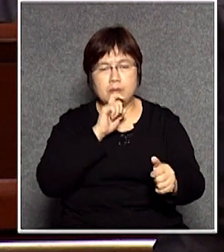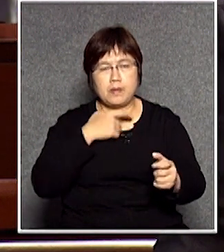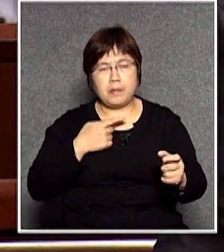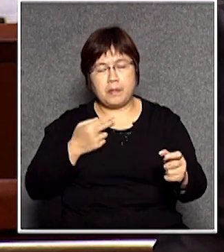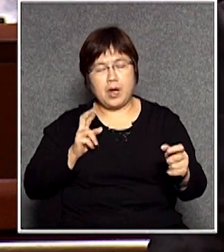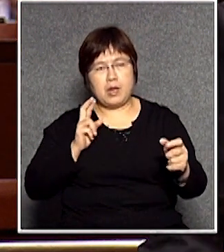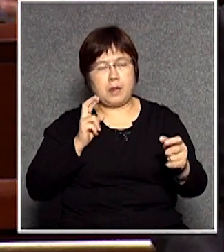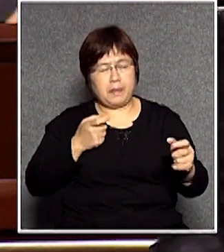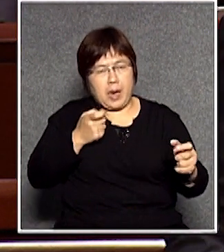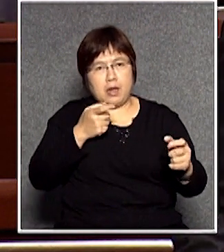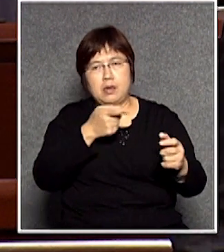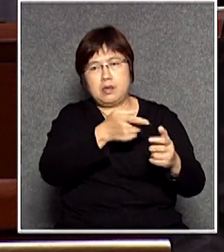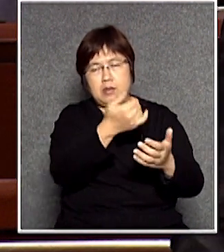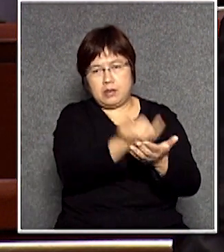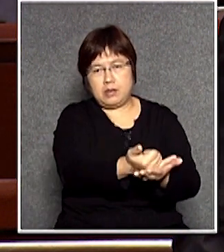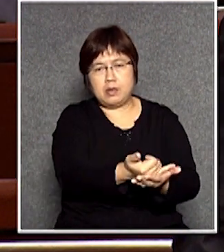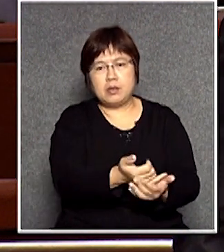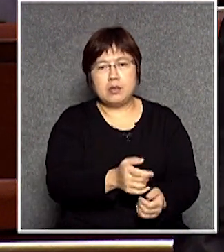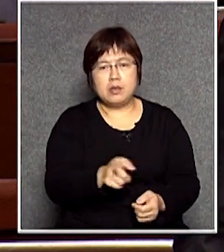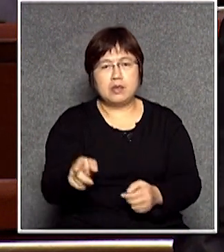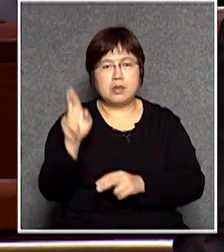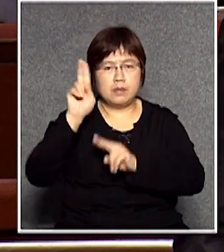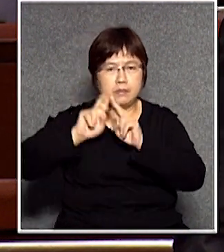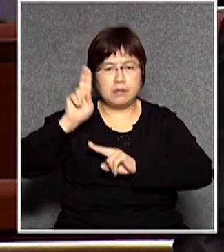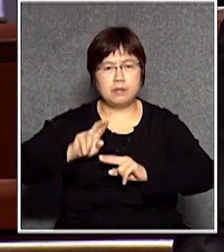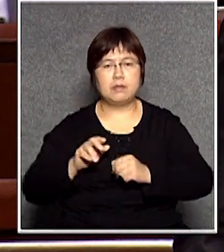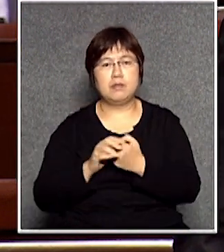了。這個就是歷史。